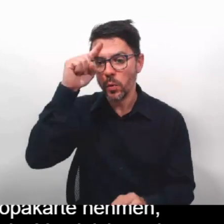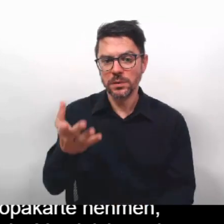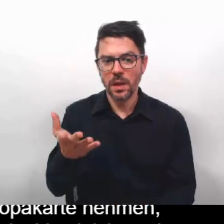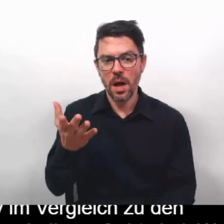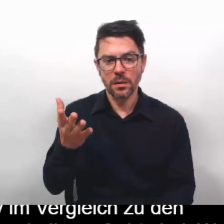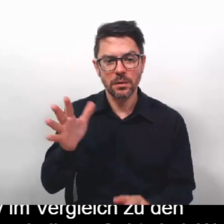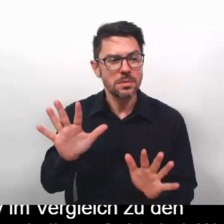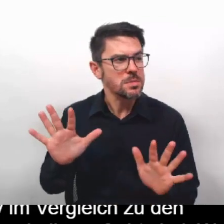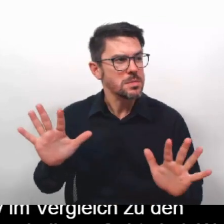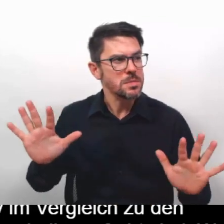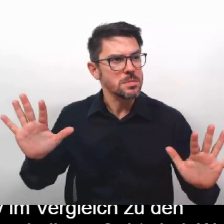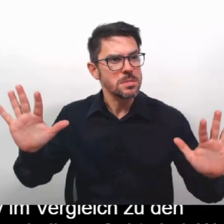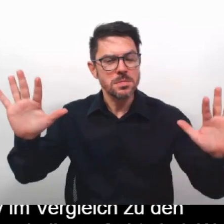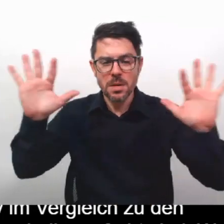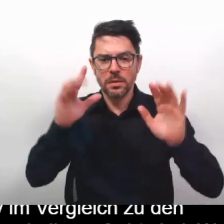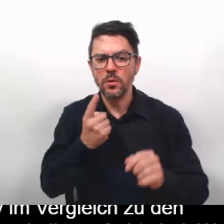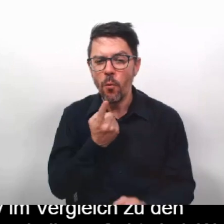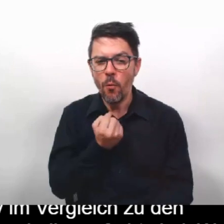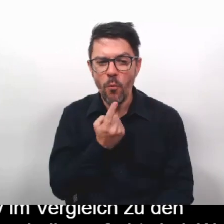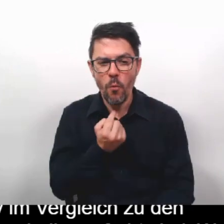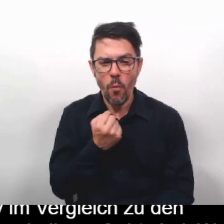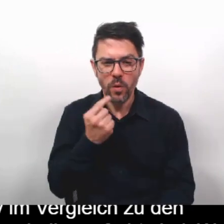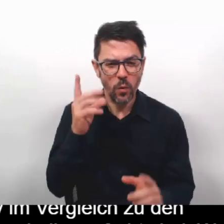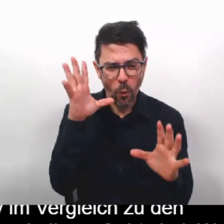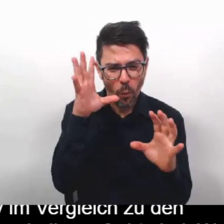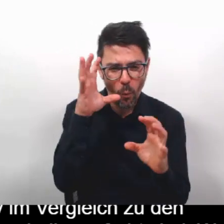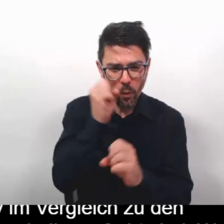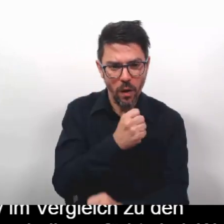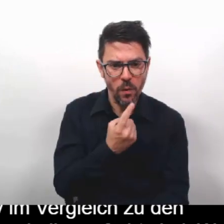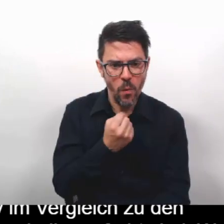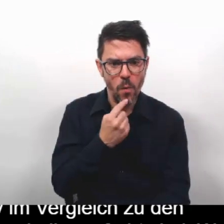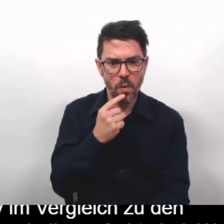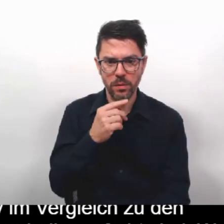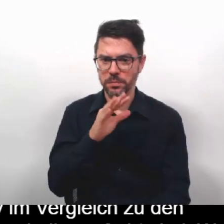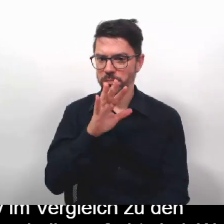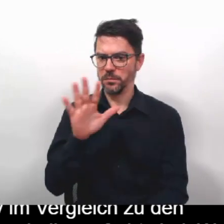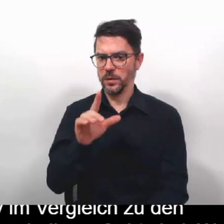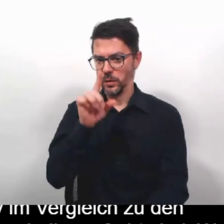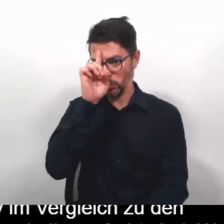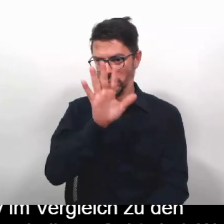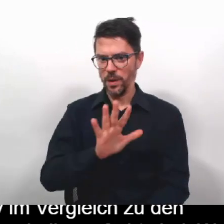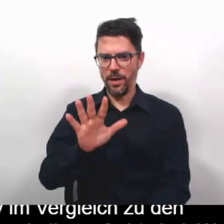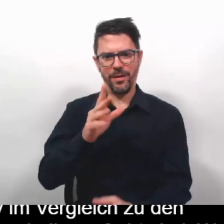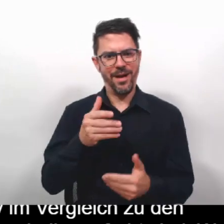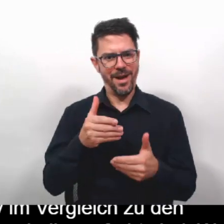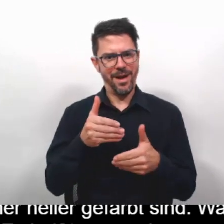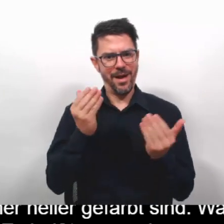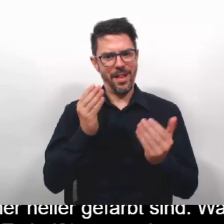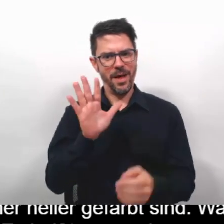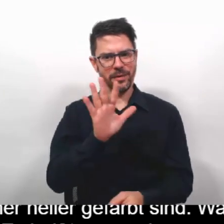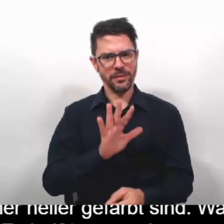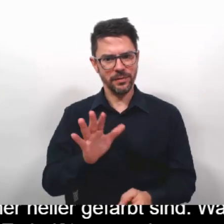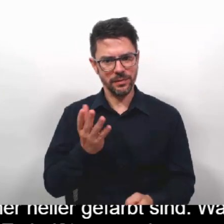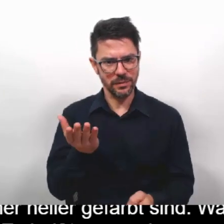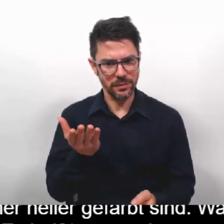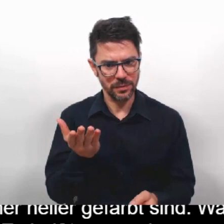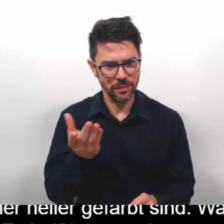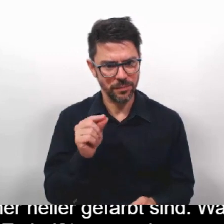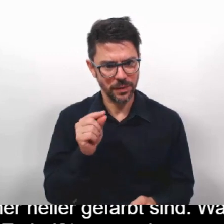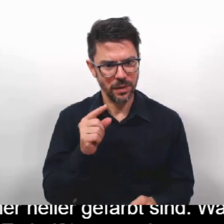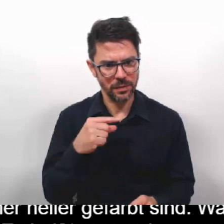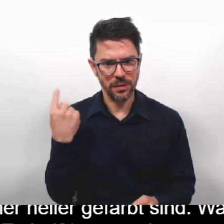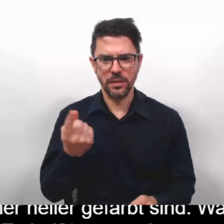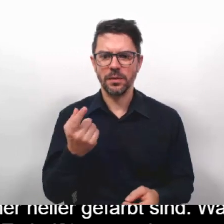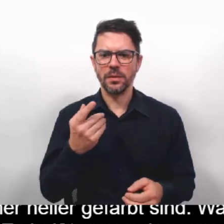läuft. Und dann würde ich sagen, gelten natürlich nach wie vor die Faktoren, die für Bayern und für andere Bereiche, die man